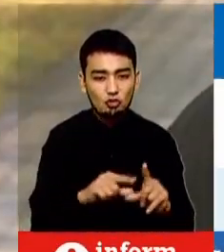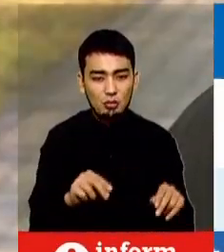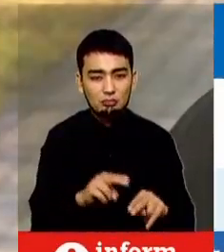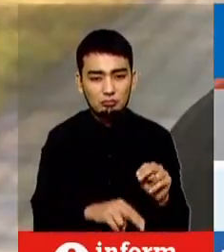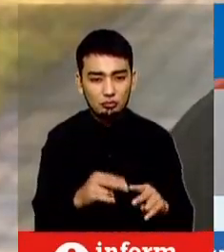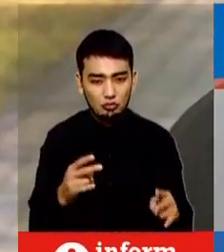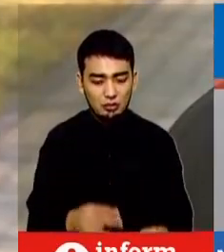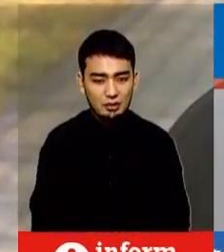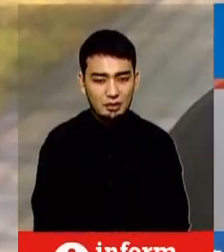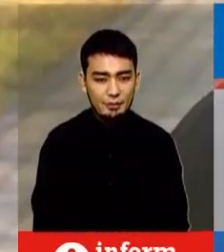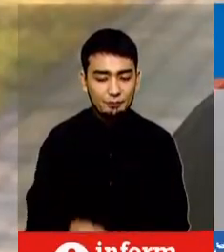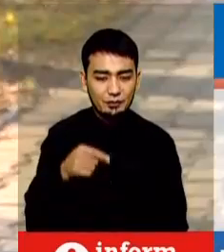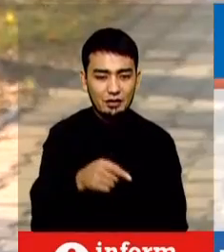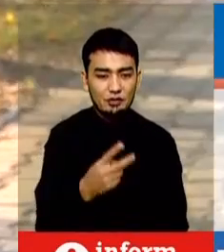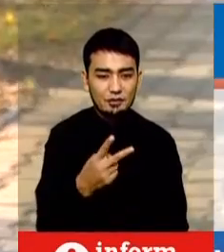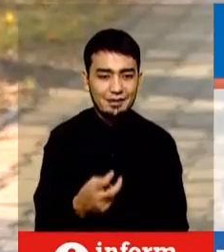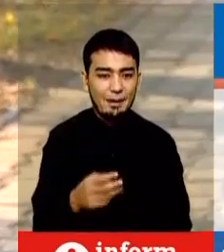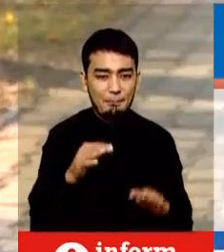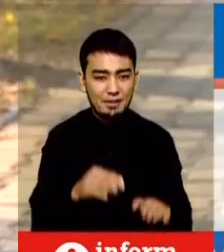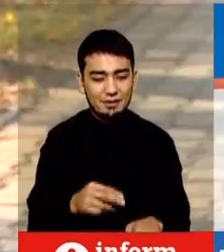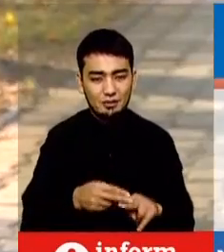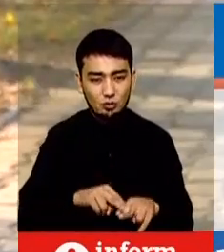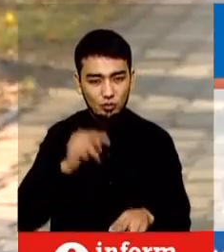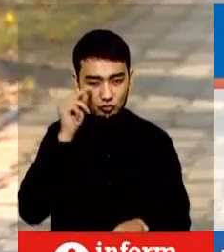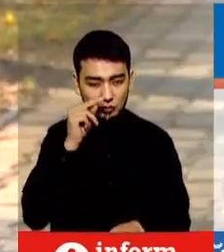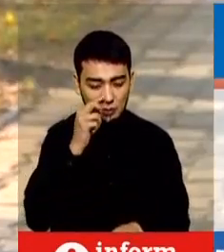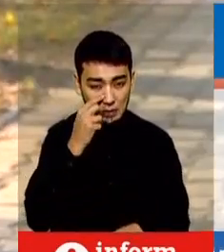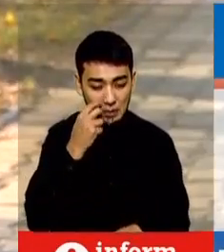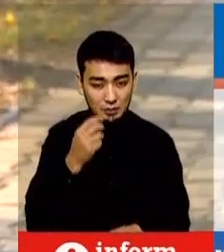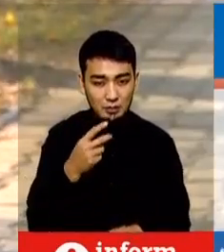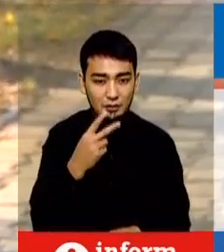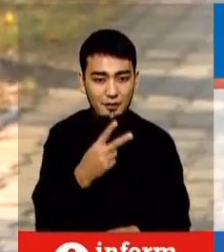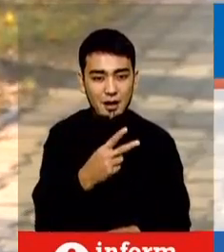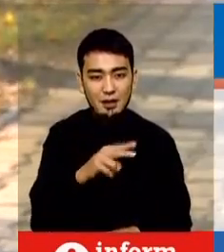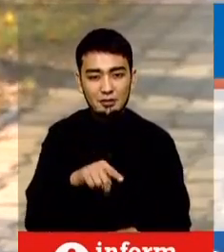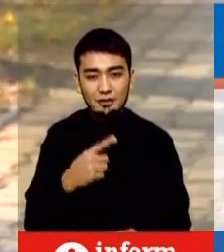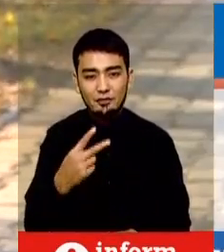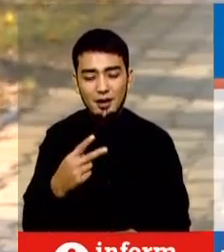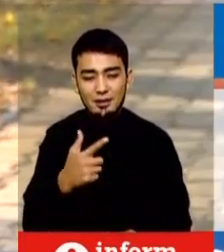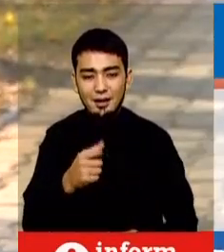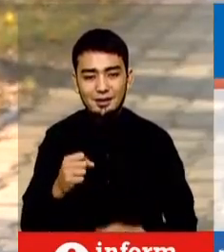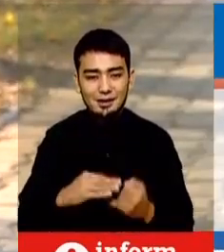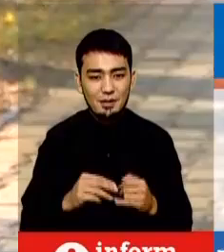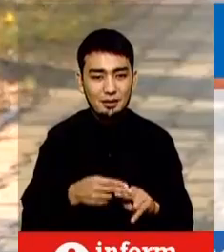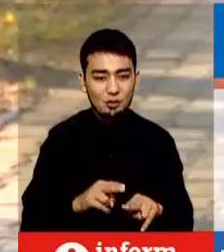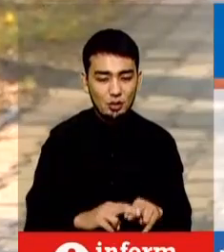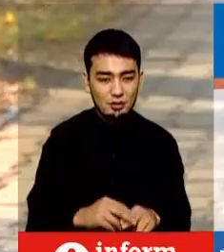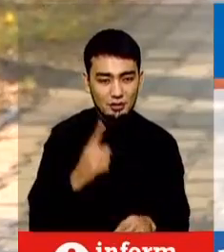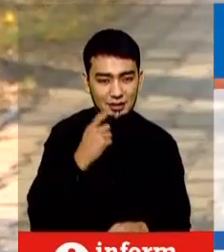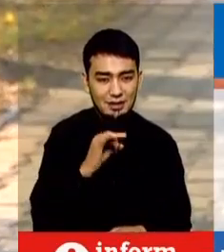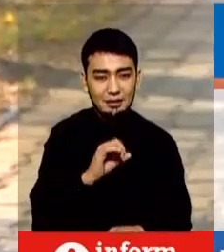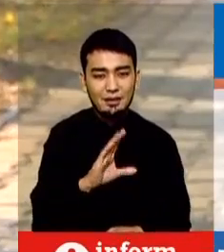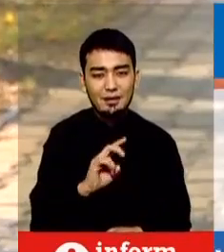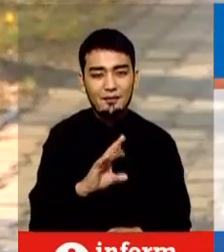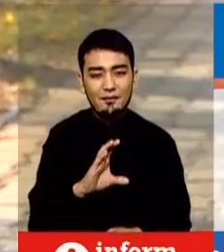под 1200 мест учащихся, она должна занимать 2,2 гектара вот, по тем условиям, которые нам дают инвесторы.